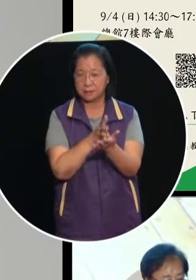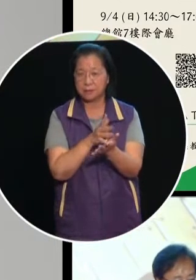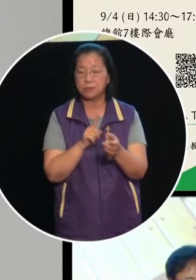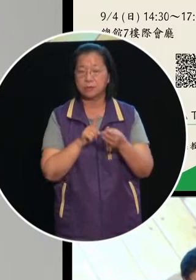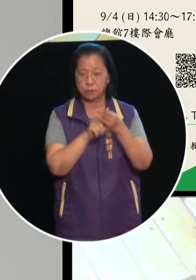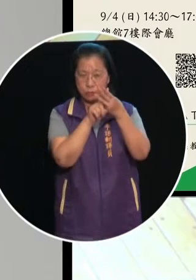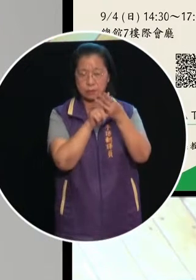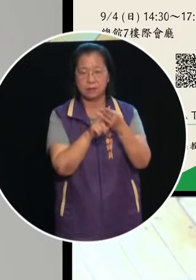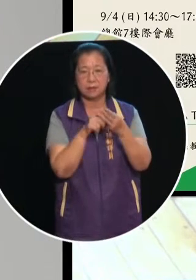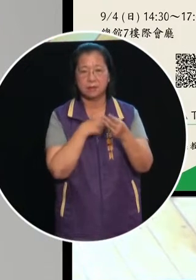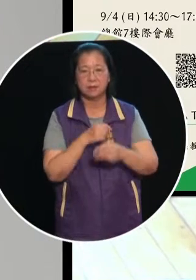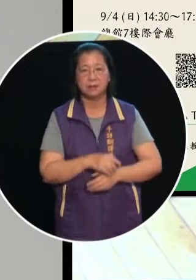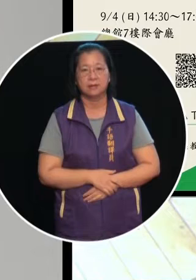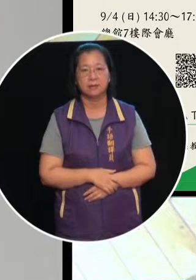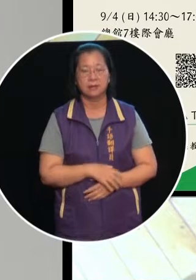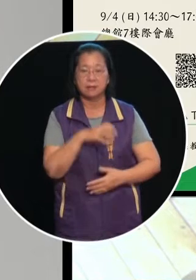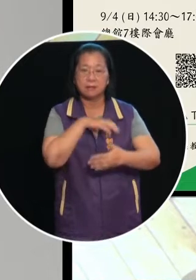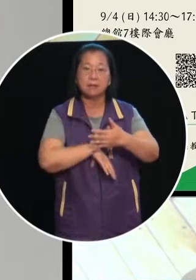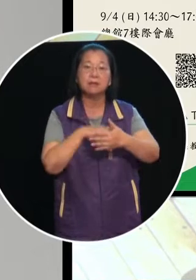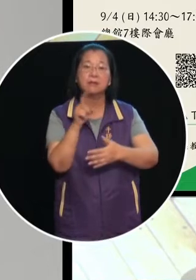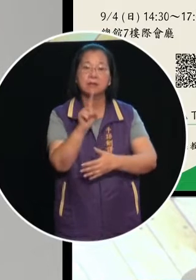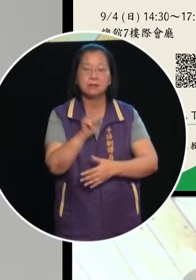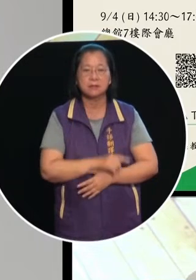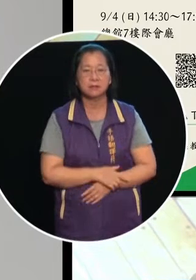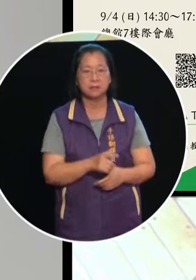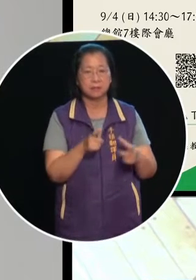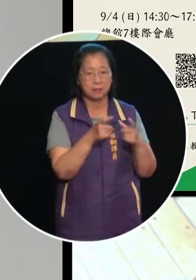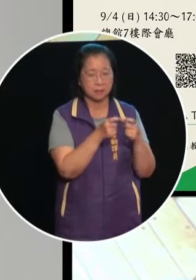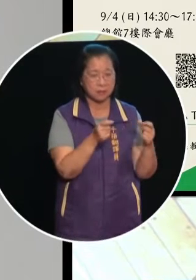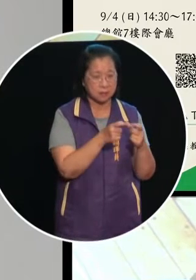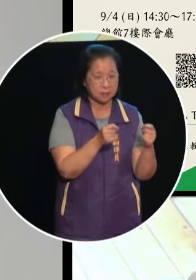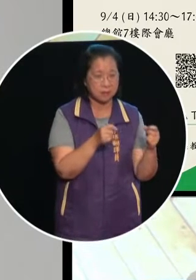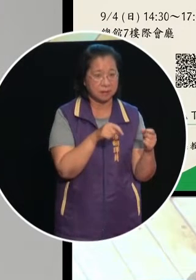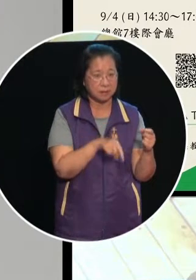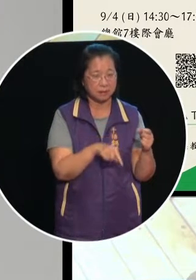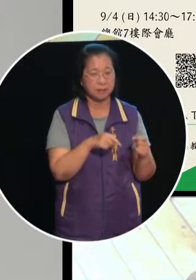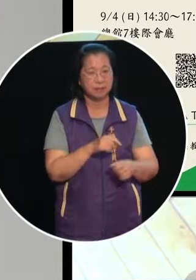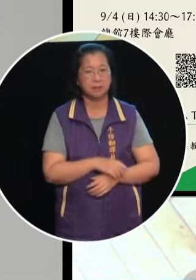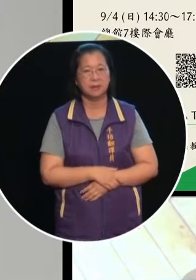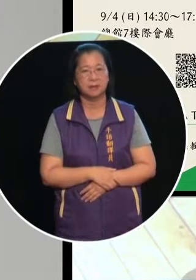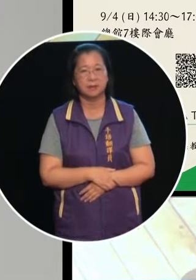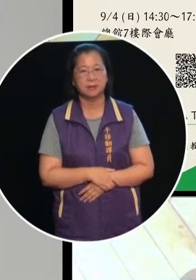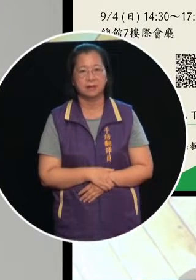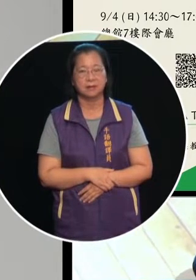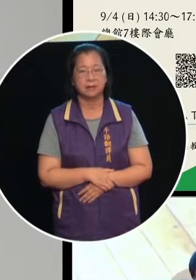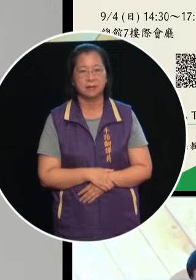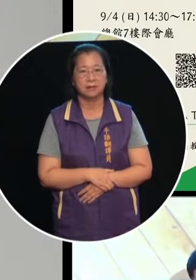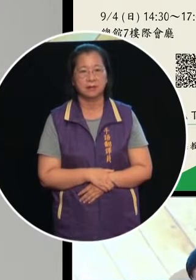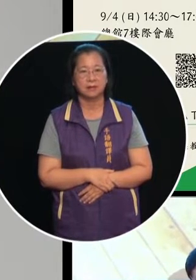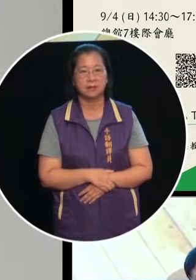容是要分为三个，日本对菲洛西反对和中国军演的反应。